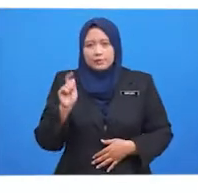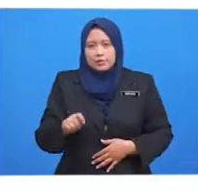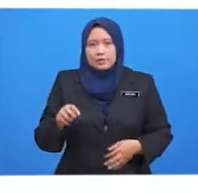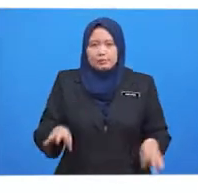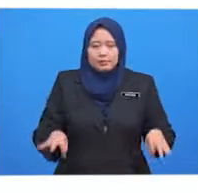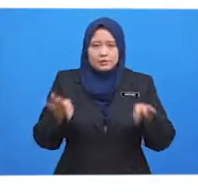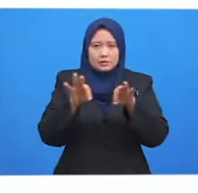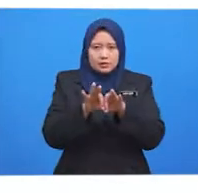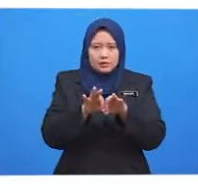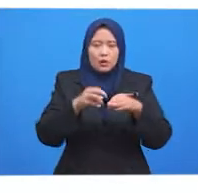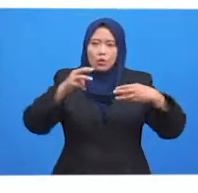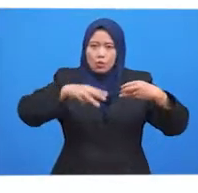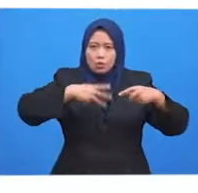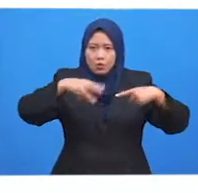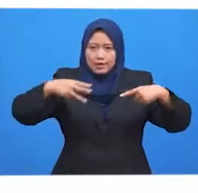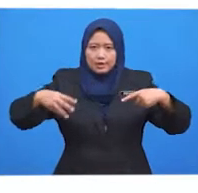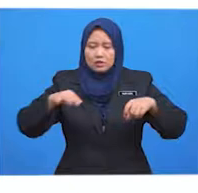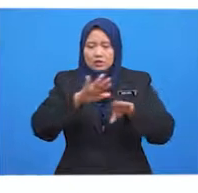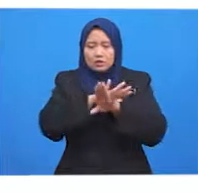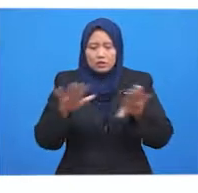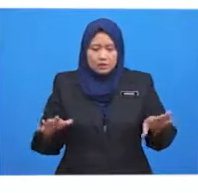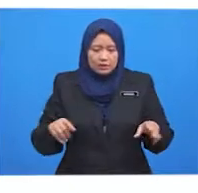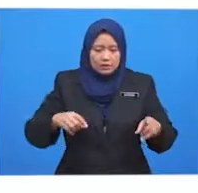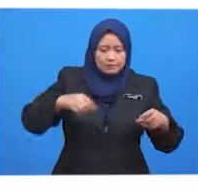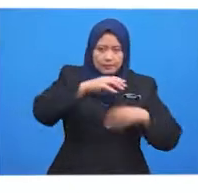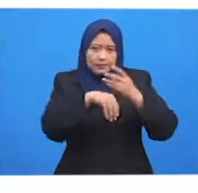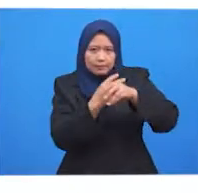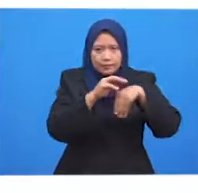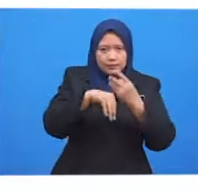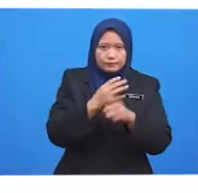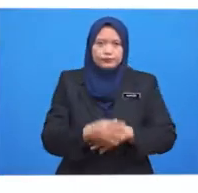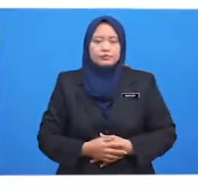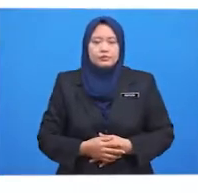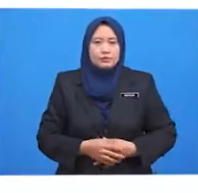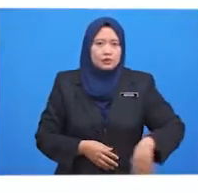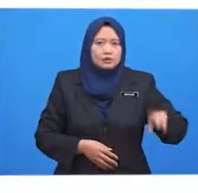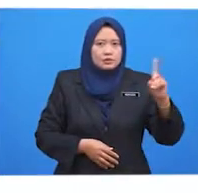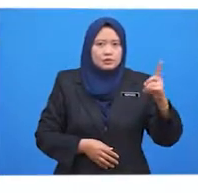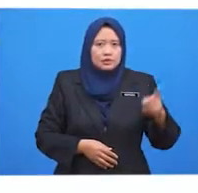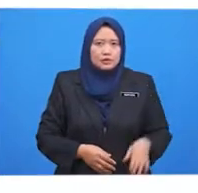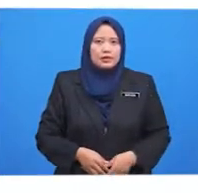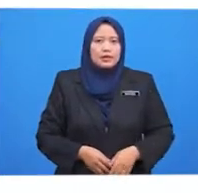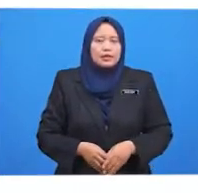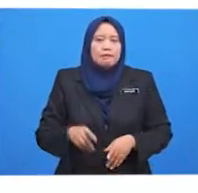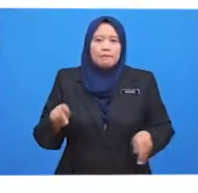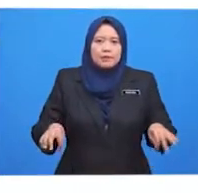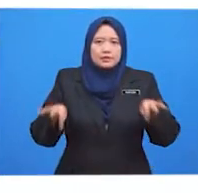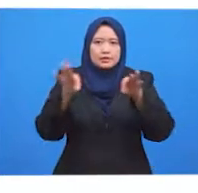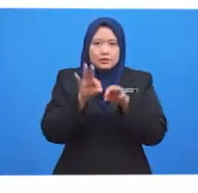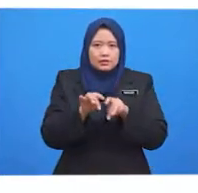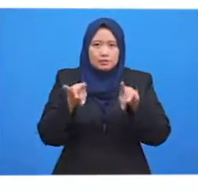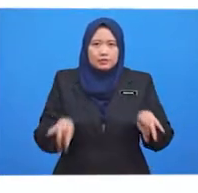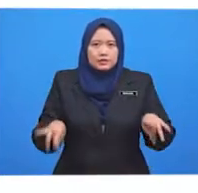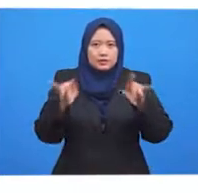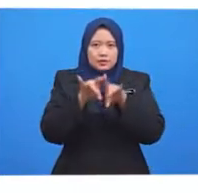tidak berbelit-belit. 11. Pastikan tangan kering. 12.